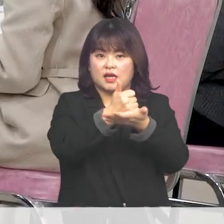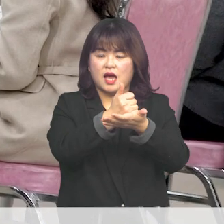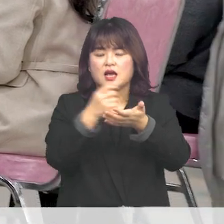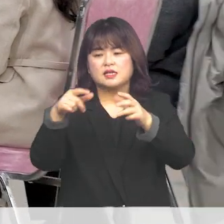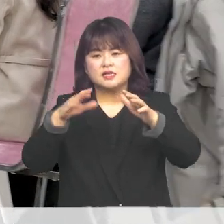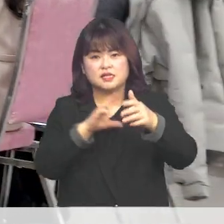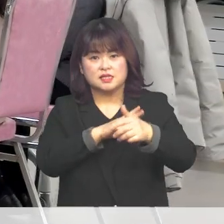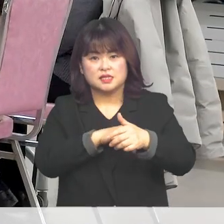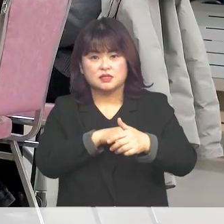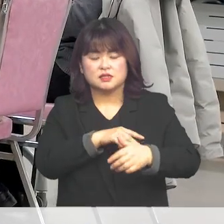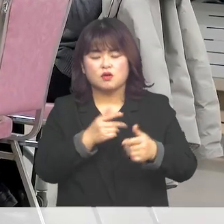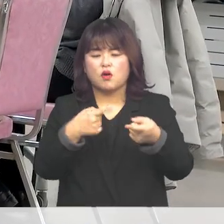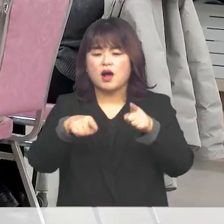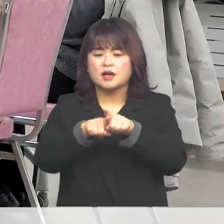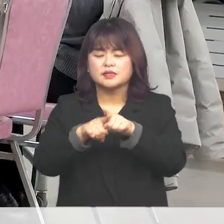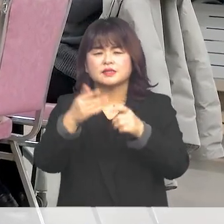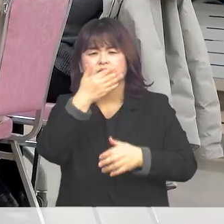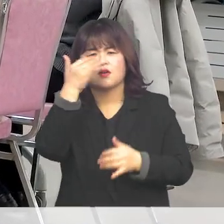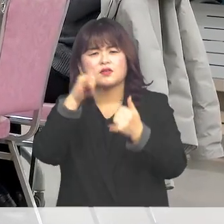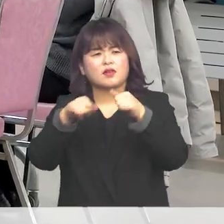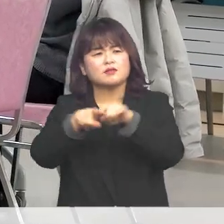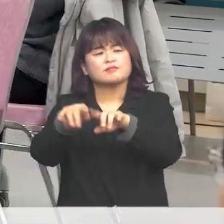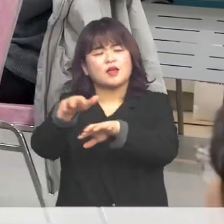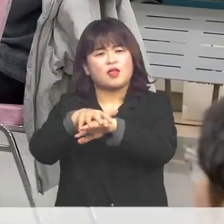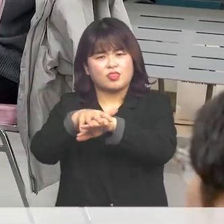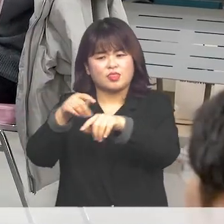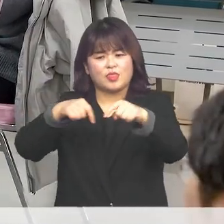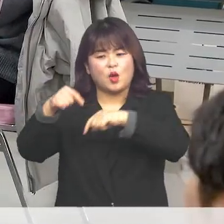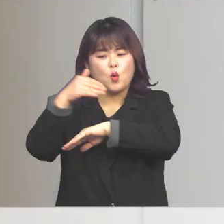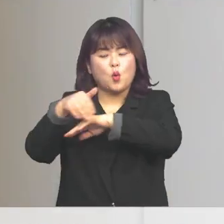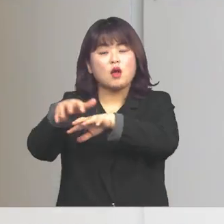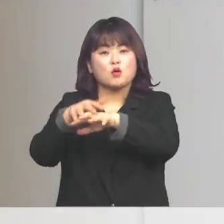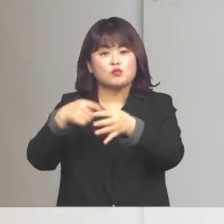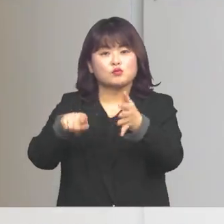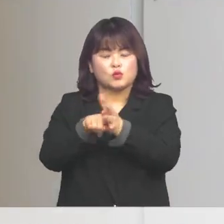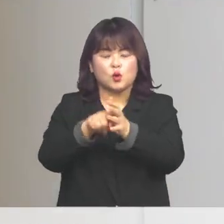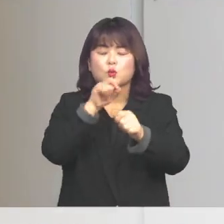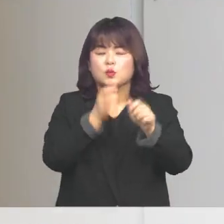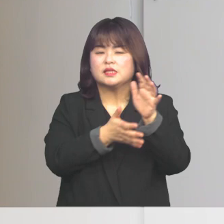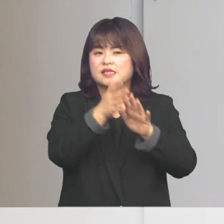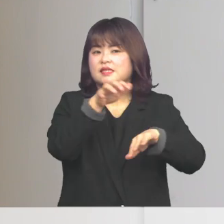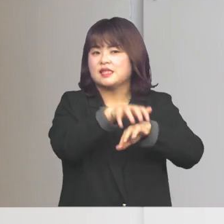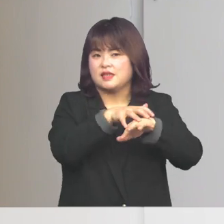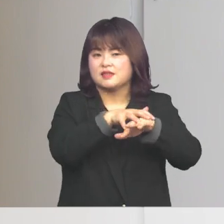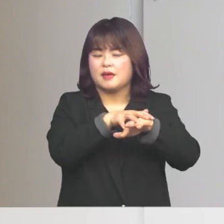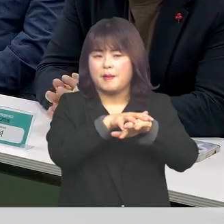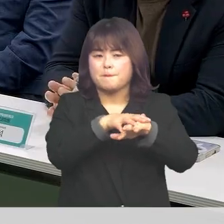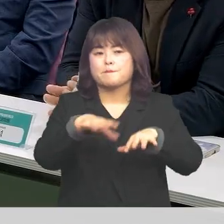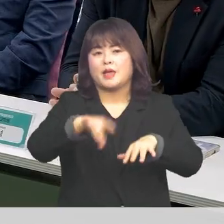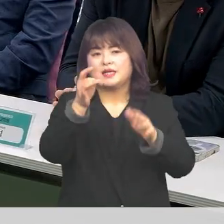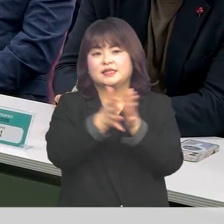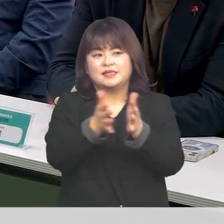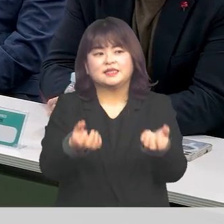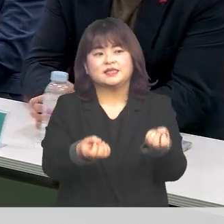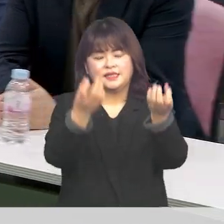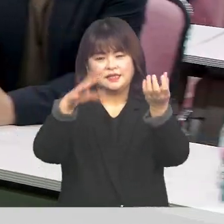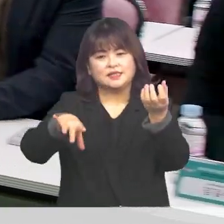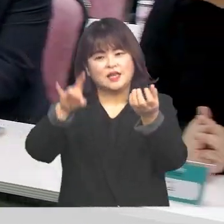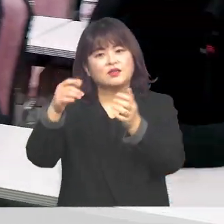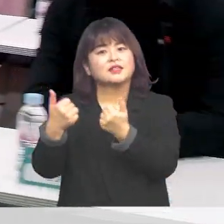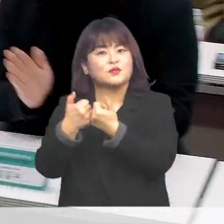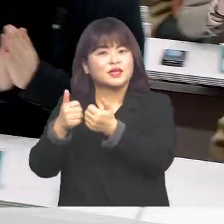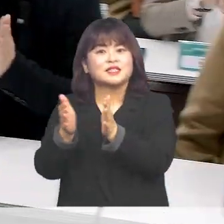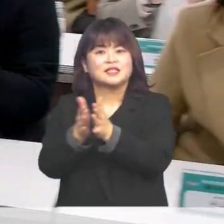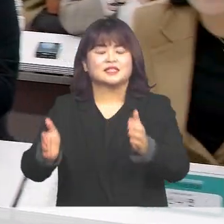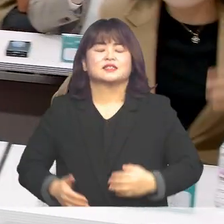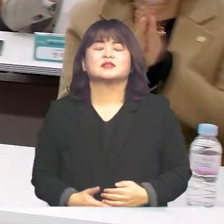시의원, 청년정책네트워크 위원 등 70여 명이 참석한 가운데 제5기 용인청년정책네트워크 발대식과 킥오프